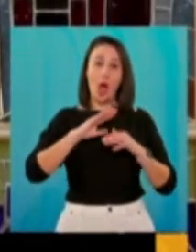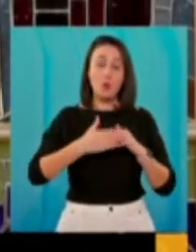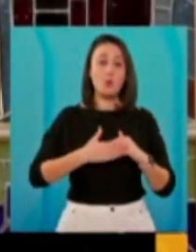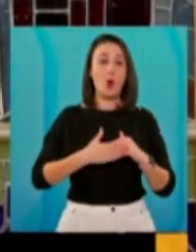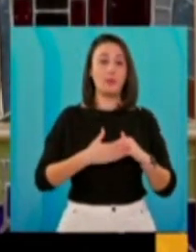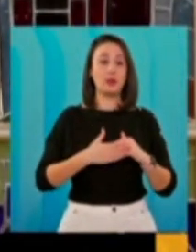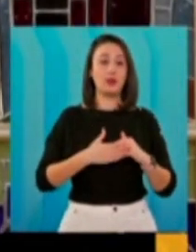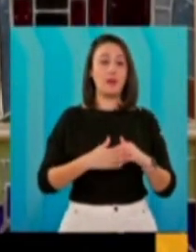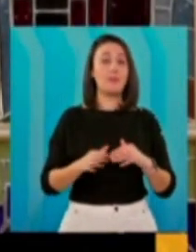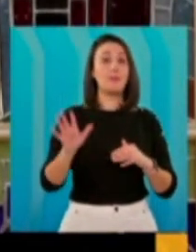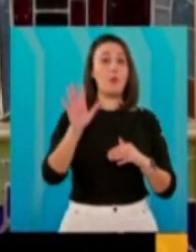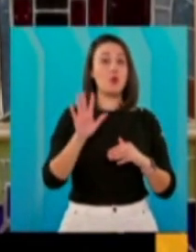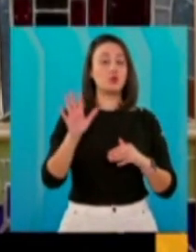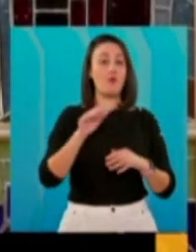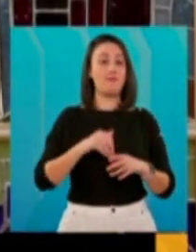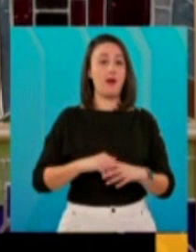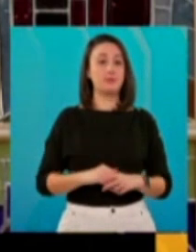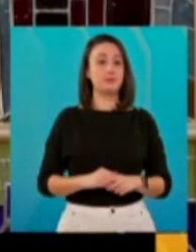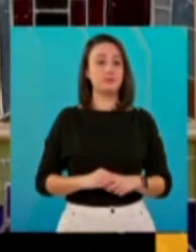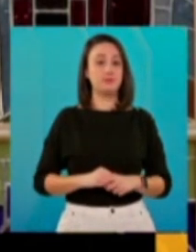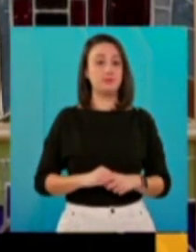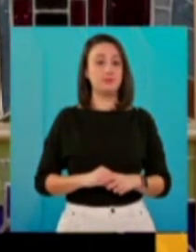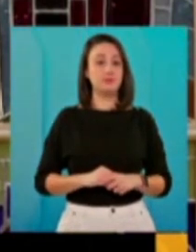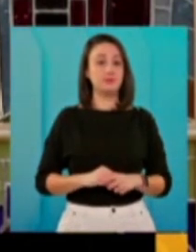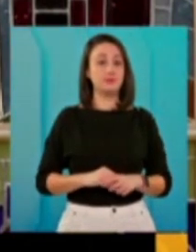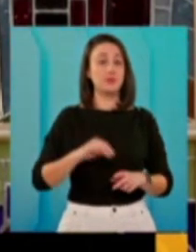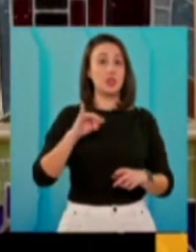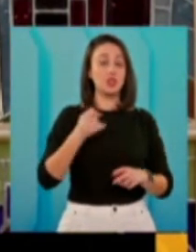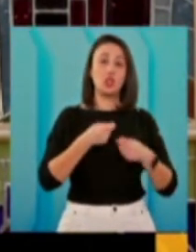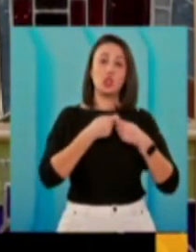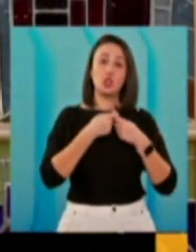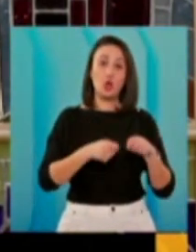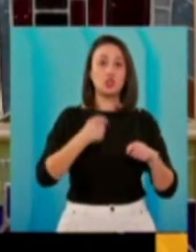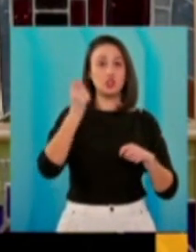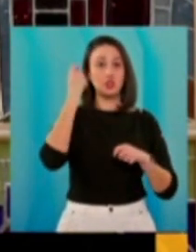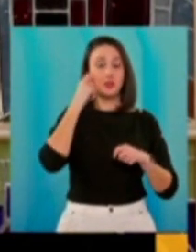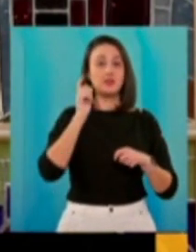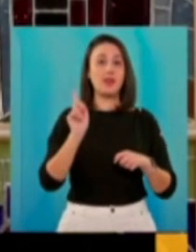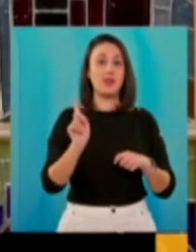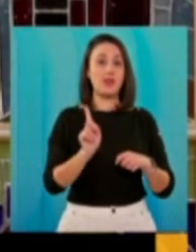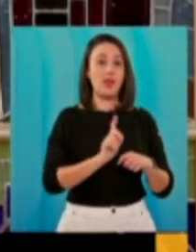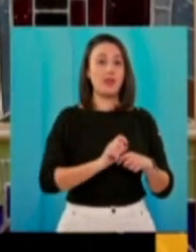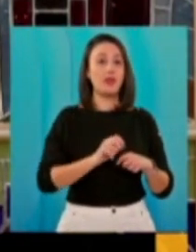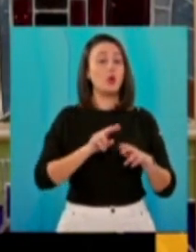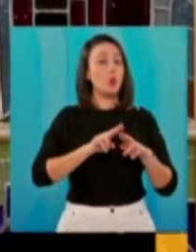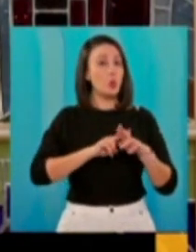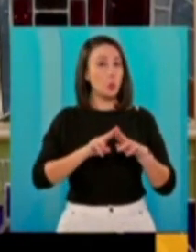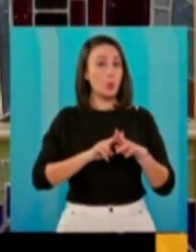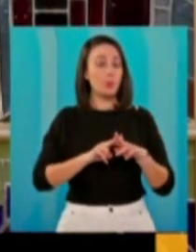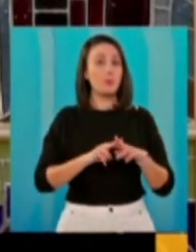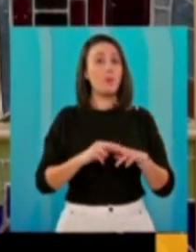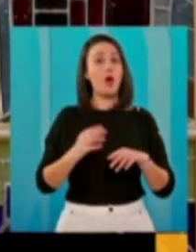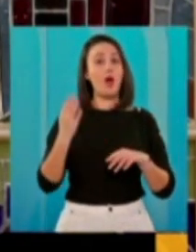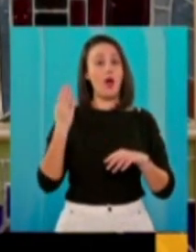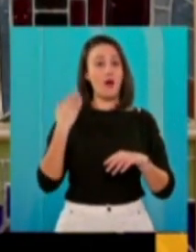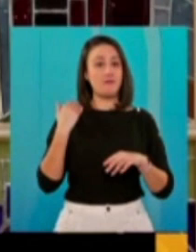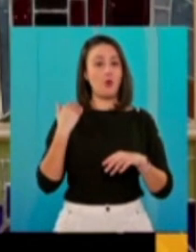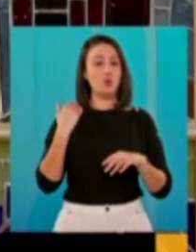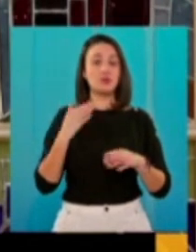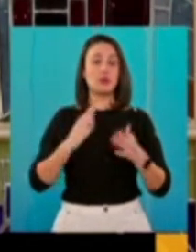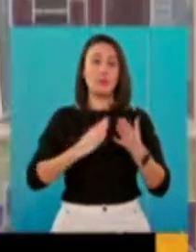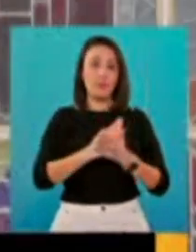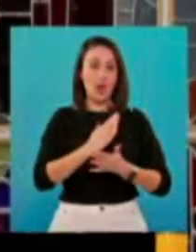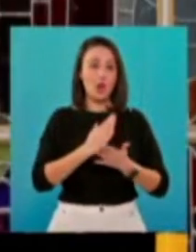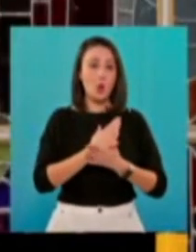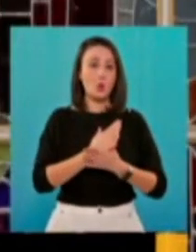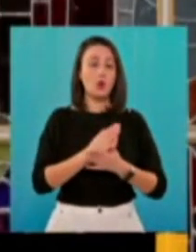de Republica Moldova și de toți cetățenii săi, așa cum a fost